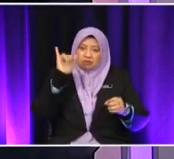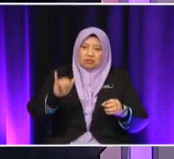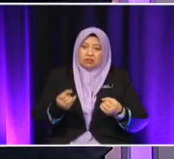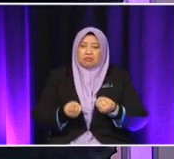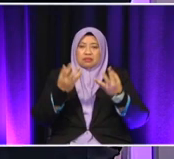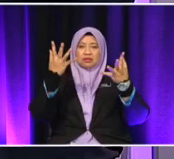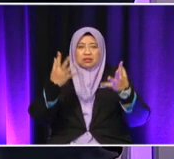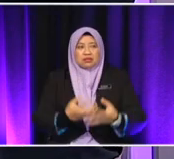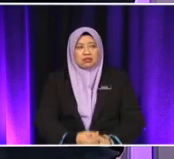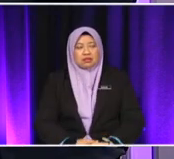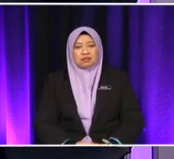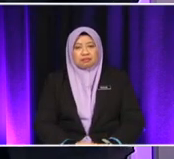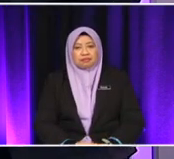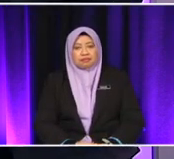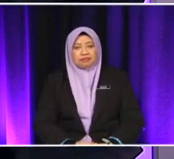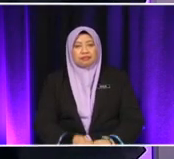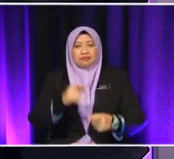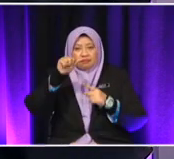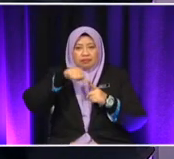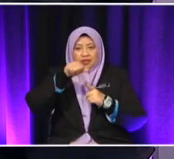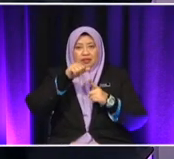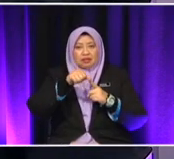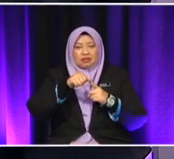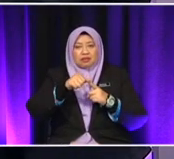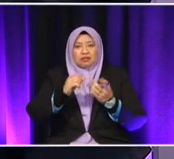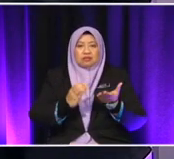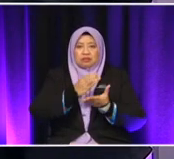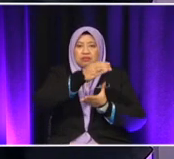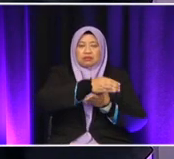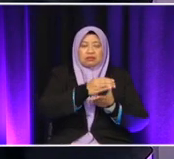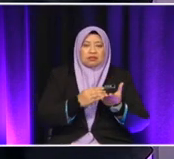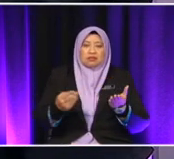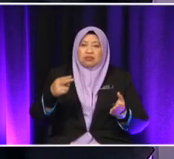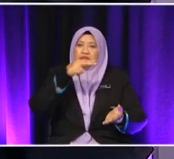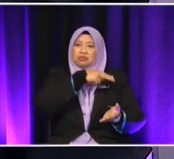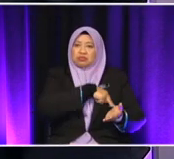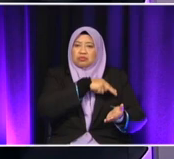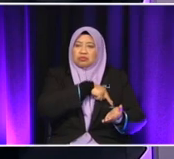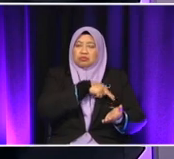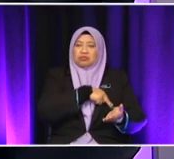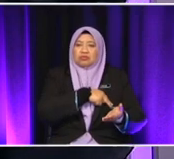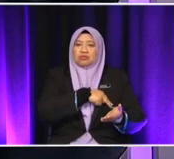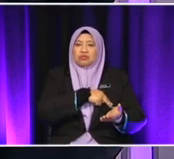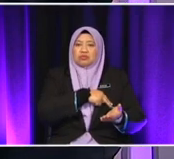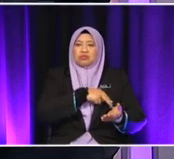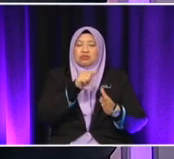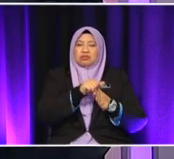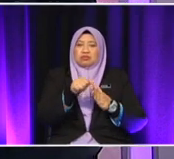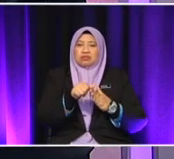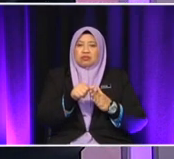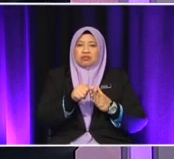yang seterusnya Oke apabila berlaku Cukai keuntungan Syarikat naik 100 atau ataupun